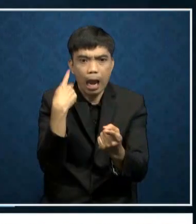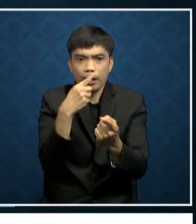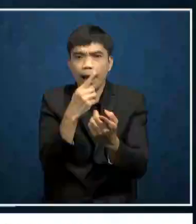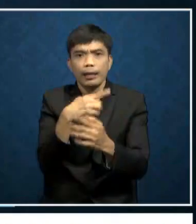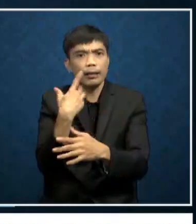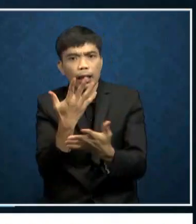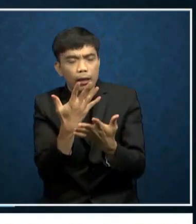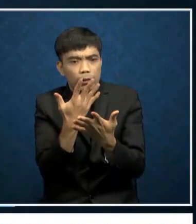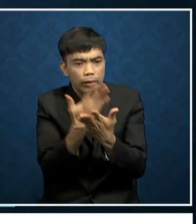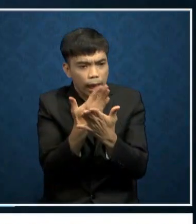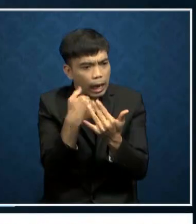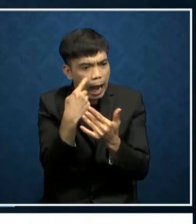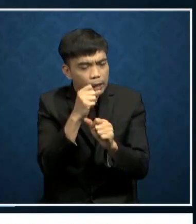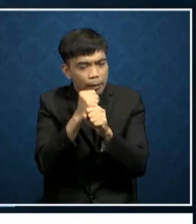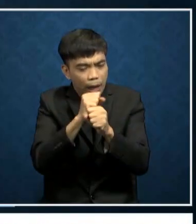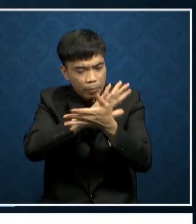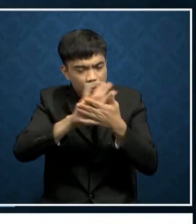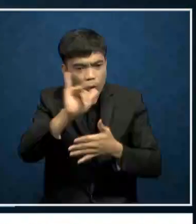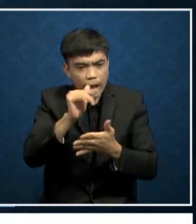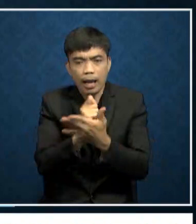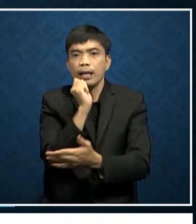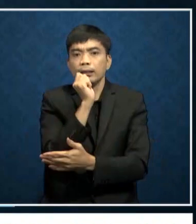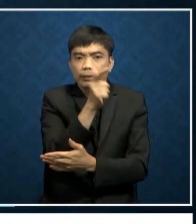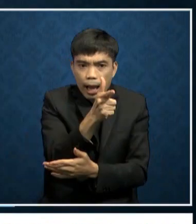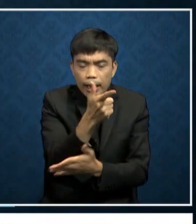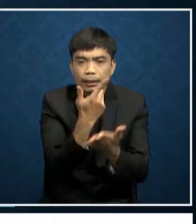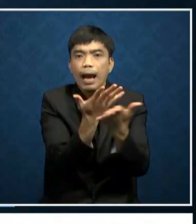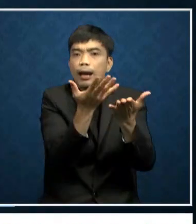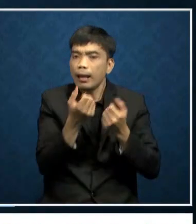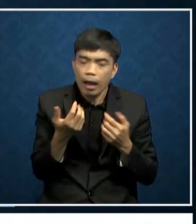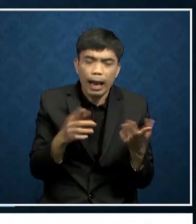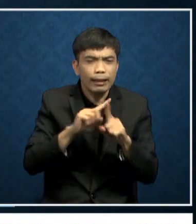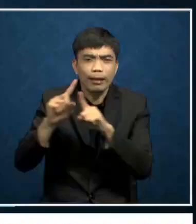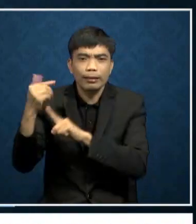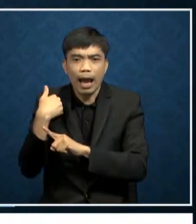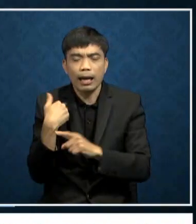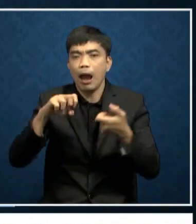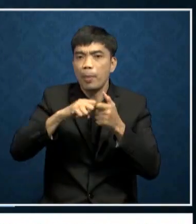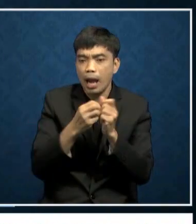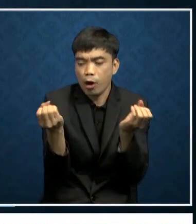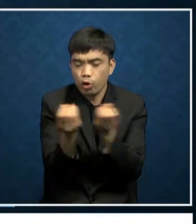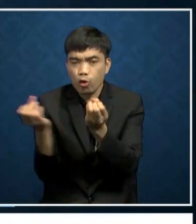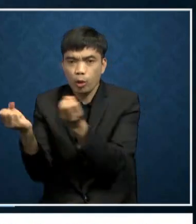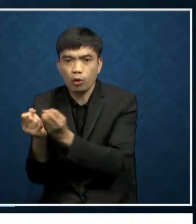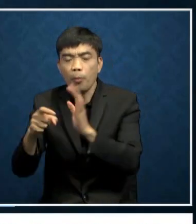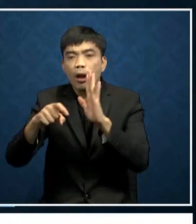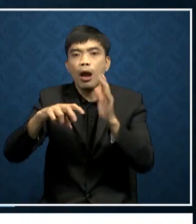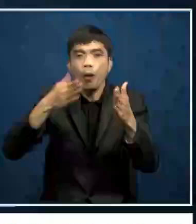ในการพิจารณาของการไฟฟ้าฝ่ายจำหน่ายรวมทั้งปัญหาอุปสรรคความร่าช้าในการดำเนิน